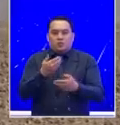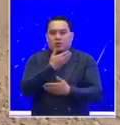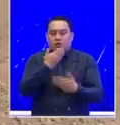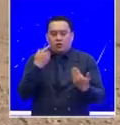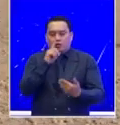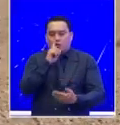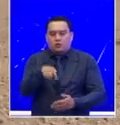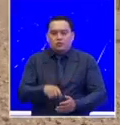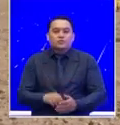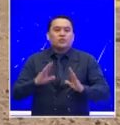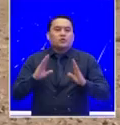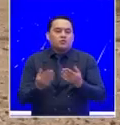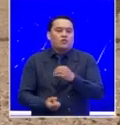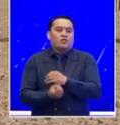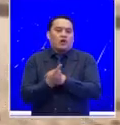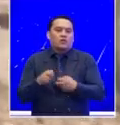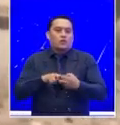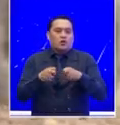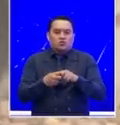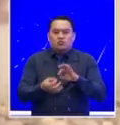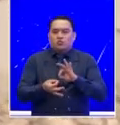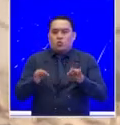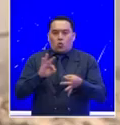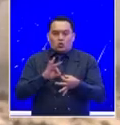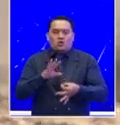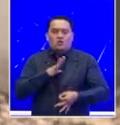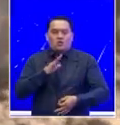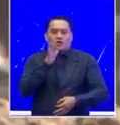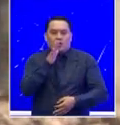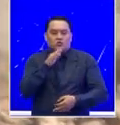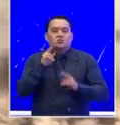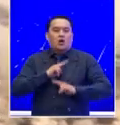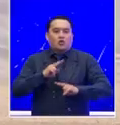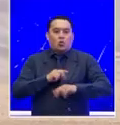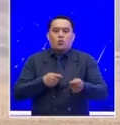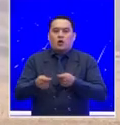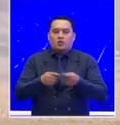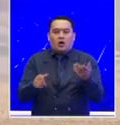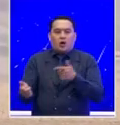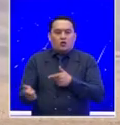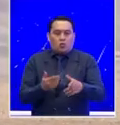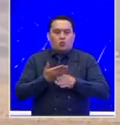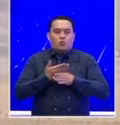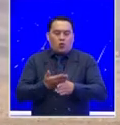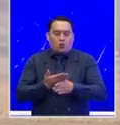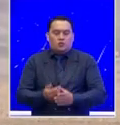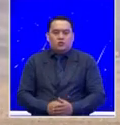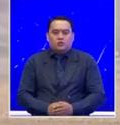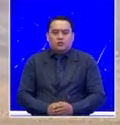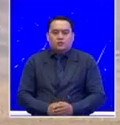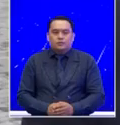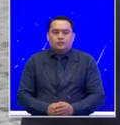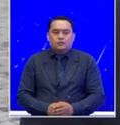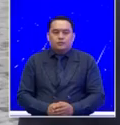профильном ведомстве. В случае возникновения каких-либо сложностей во время карантина, сотрудники управления готовы оказать помощь аграриям. В